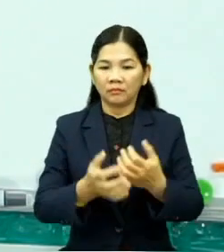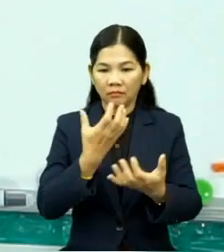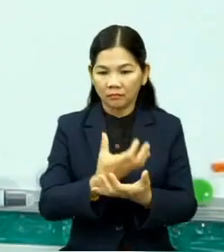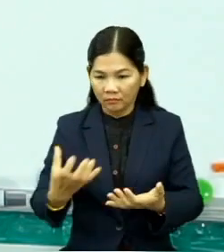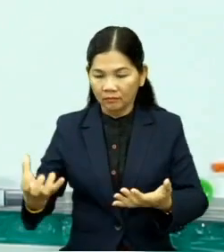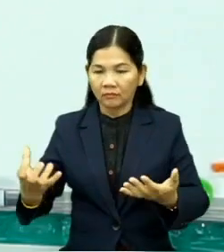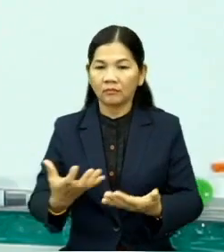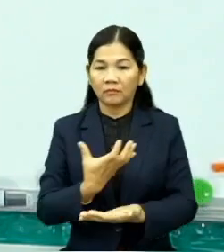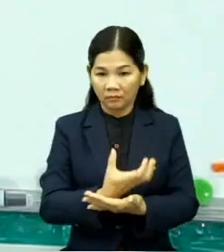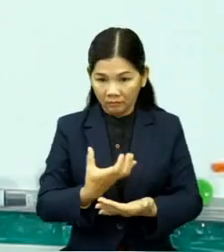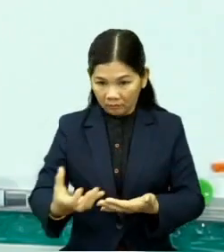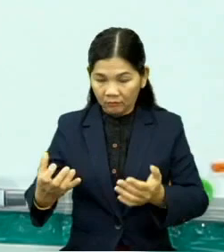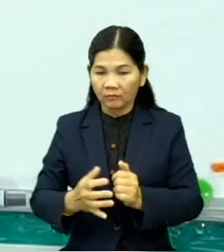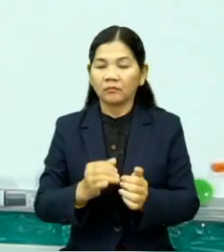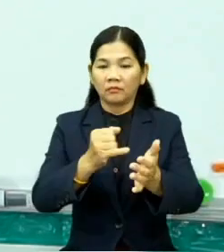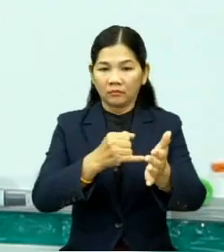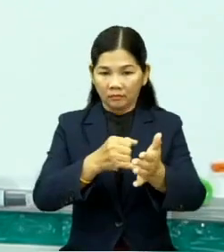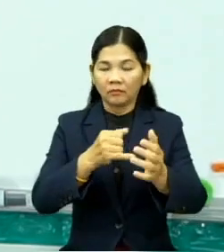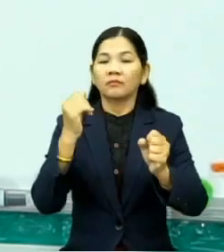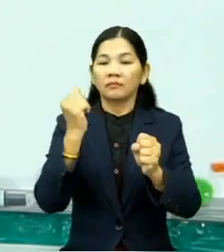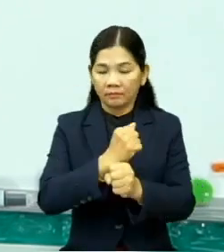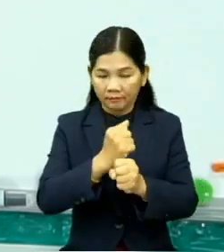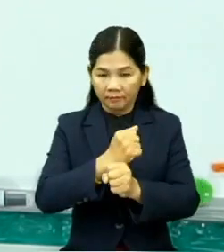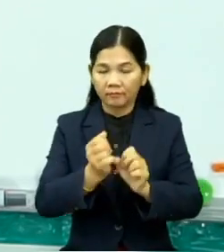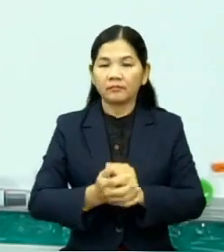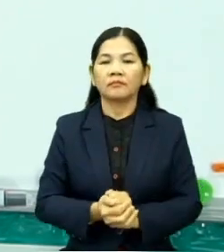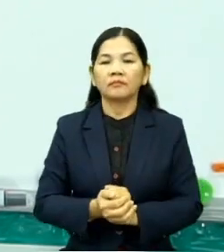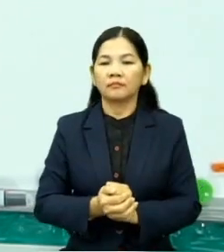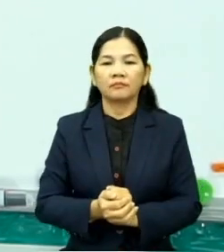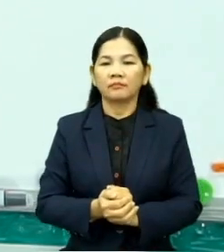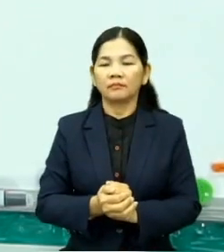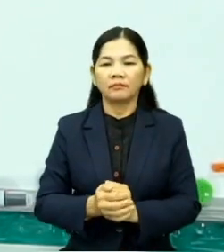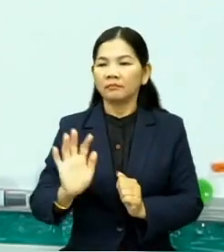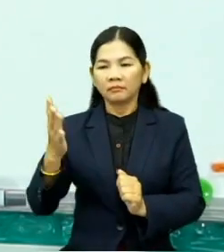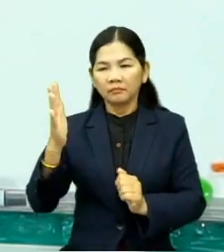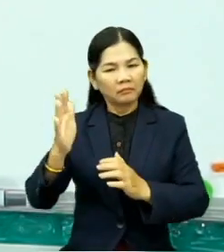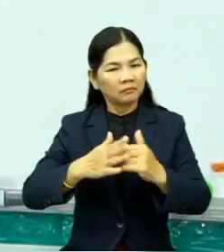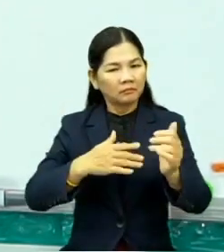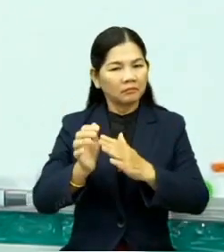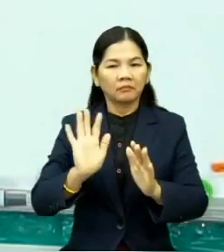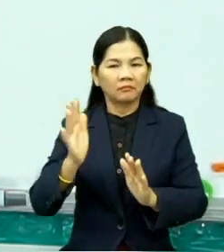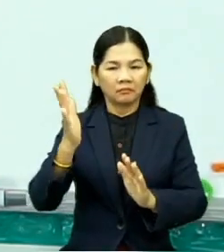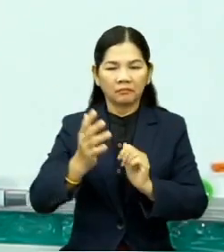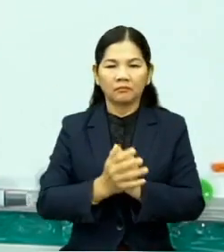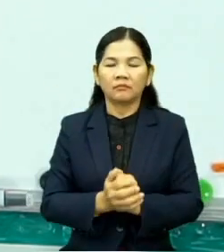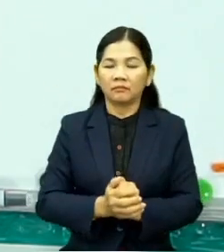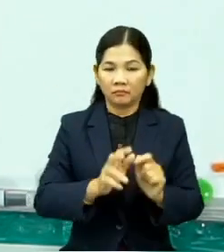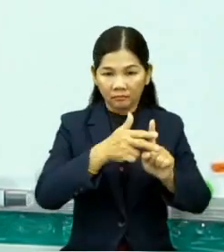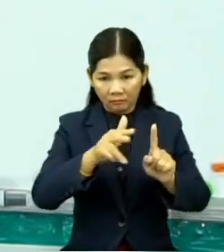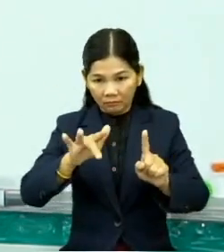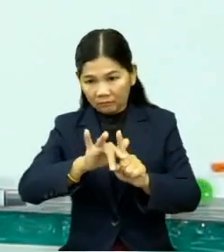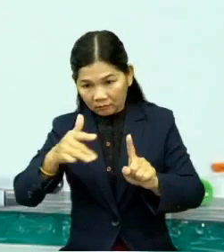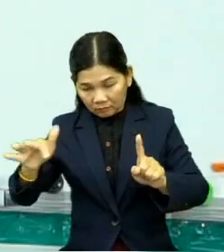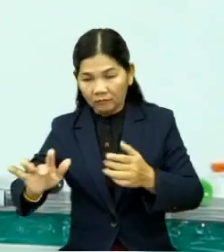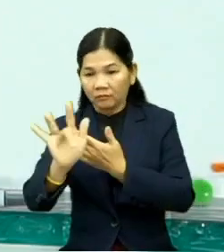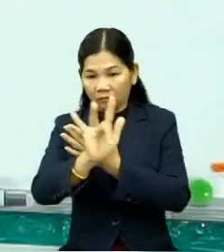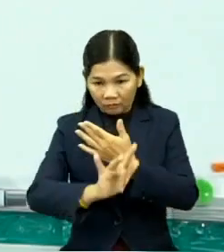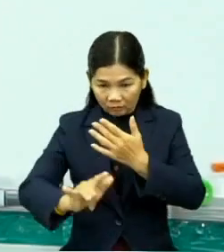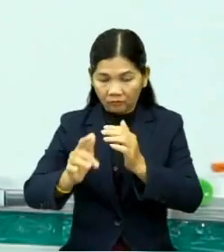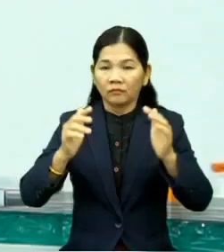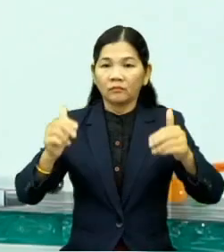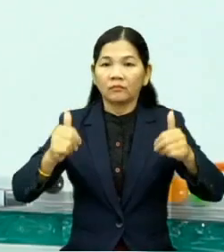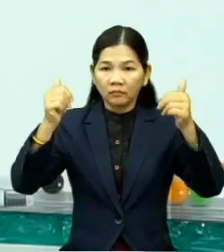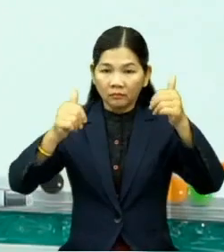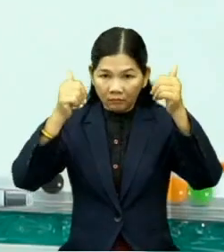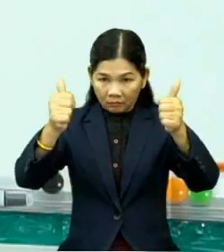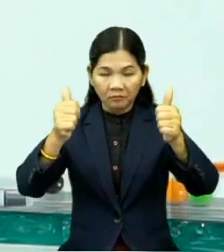ករណ៍ទាំងនេះងាយស្រួលធ្វើពុំលំបាកដូចគ្រឿងភ្លេងបរទេសទំនើប